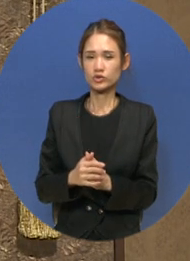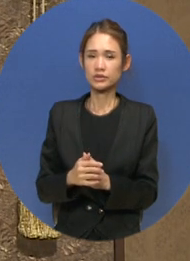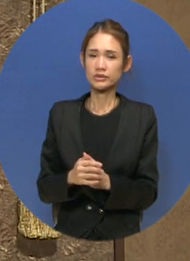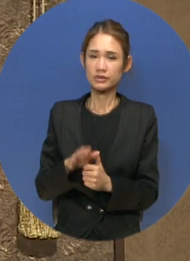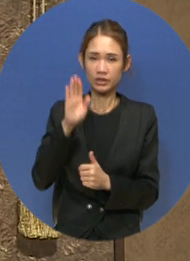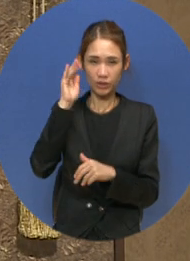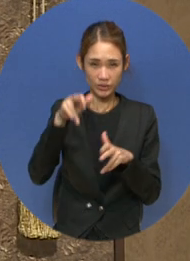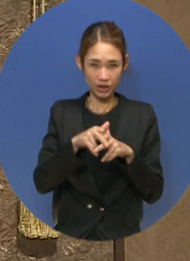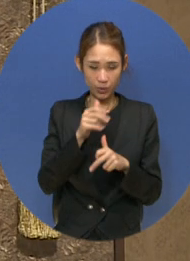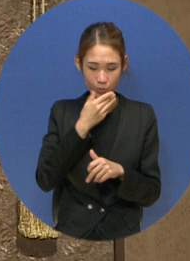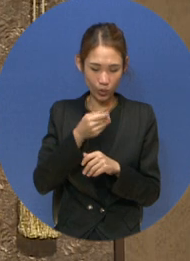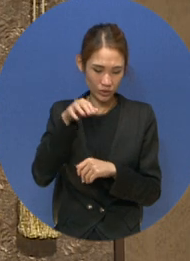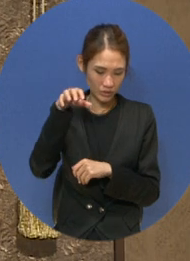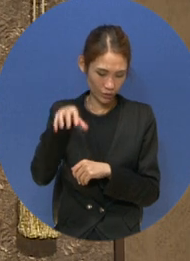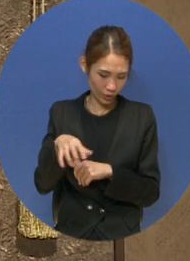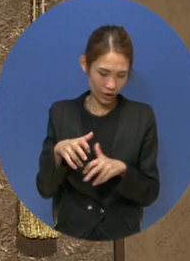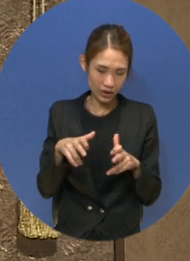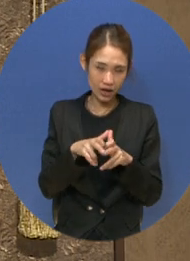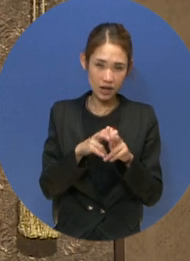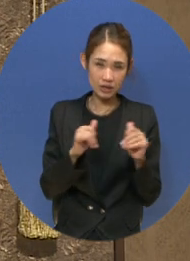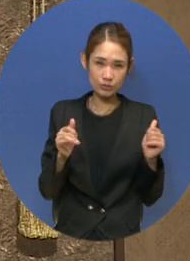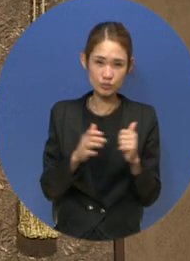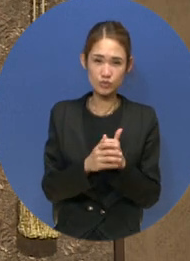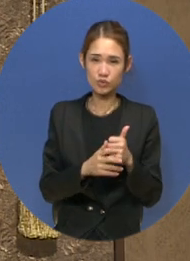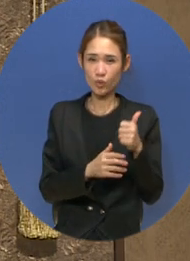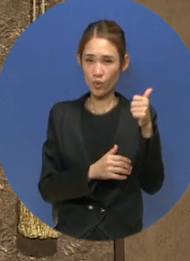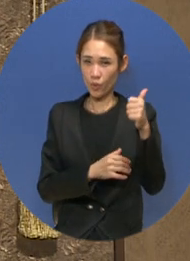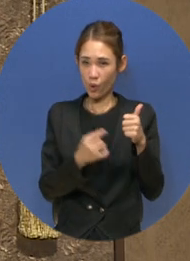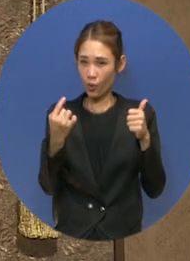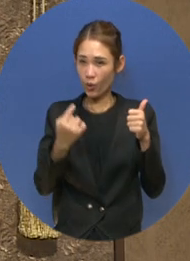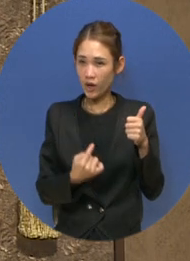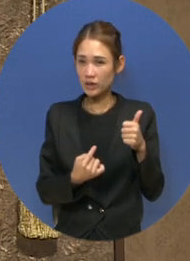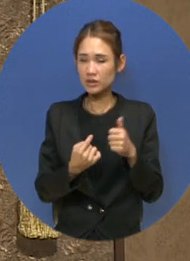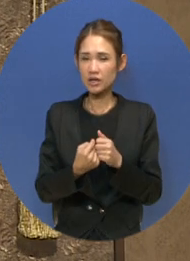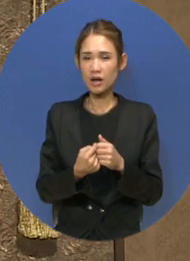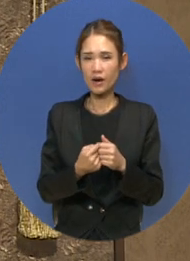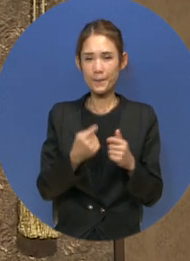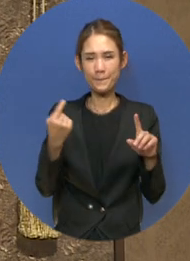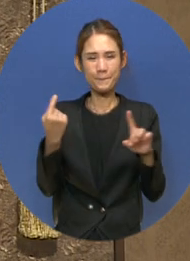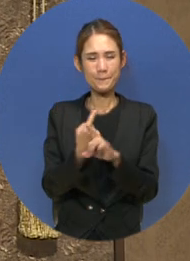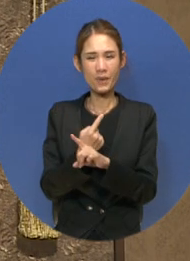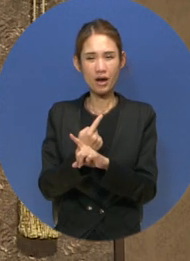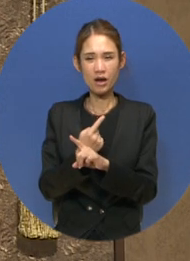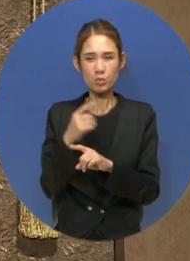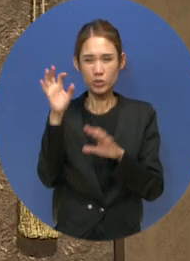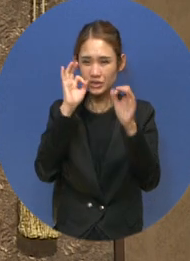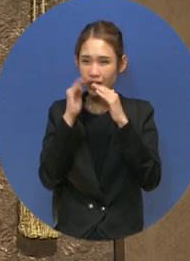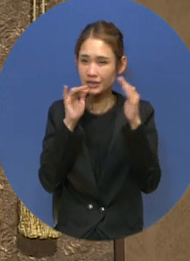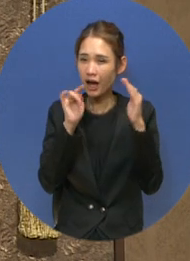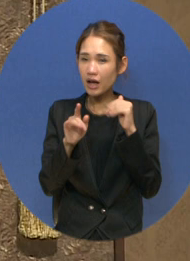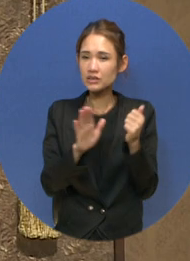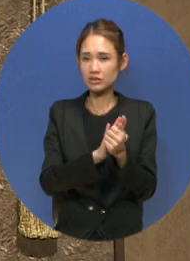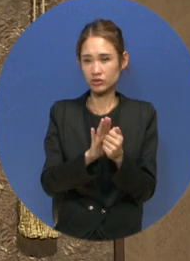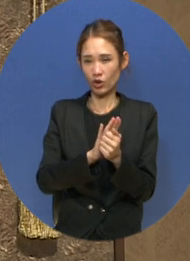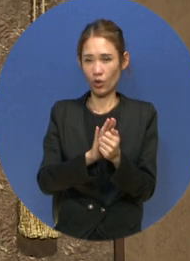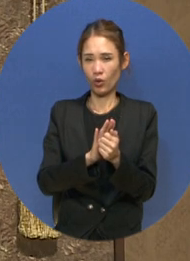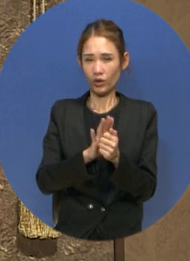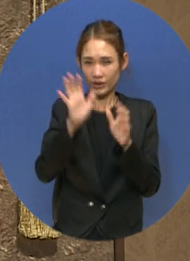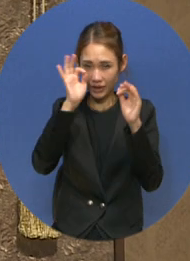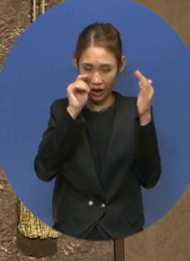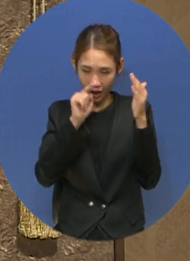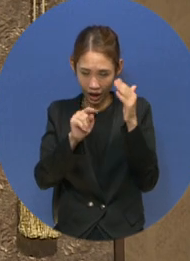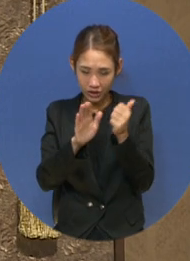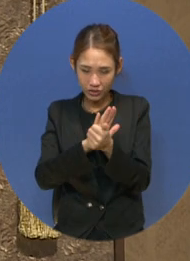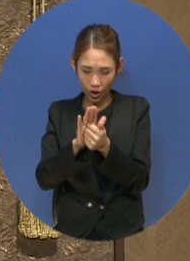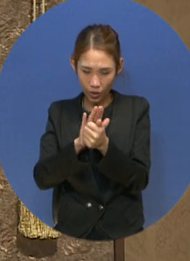장애인 복지관이 이제 장애인 분들이 오셔서 이용하는 그런 개념에서 이제는 찾아가는 서비스, 찻동 사업과